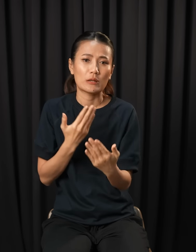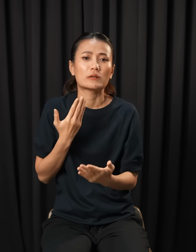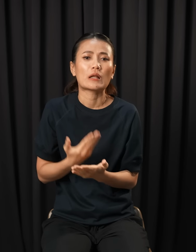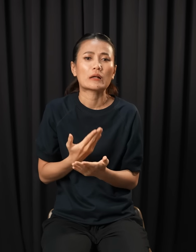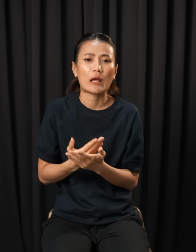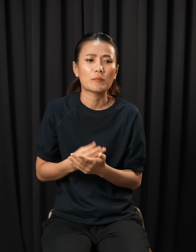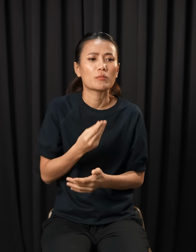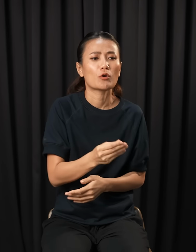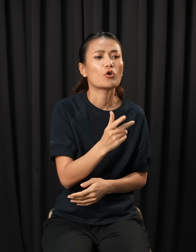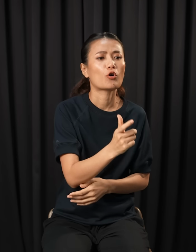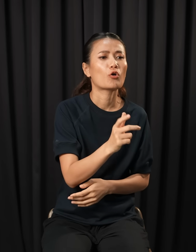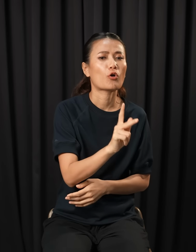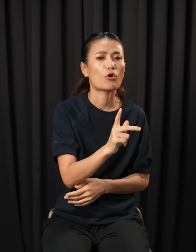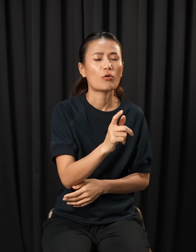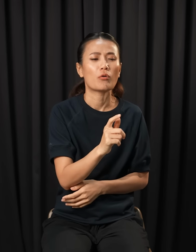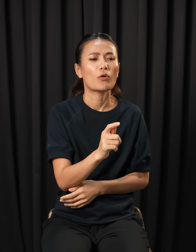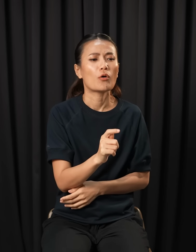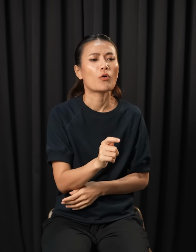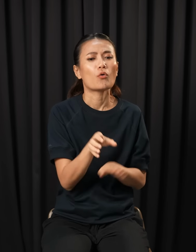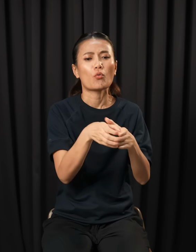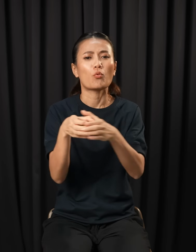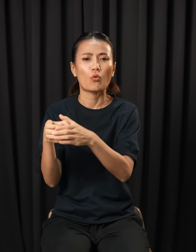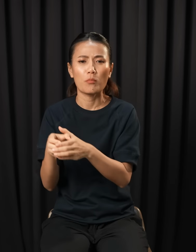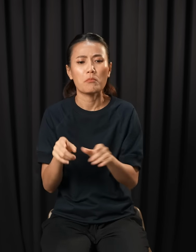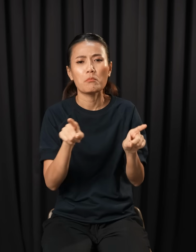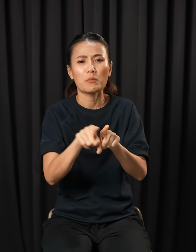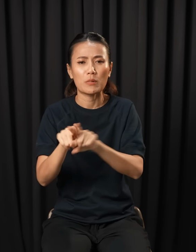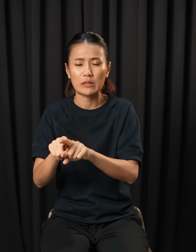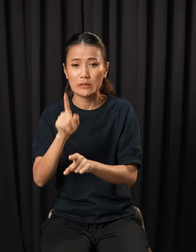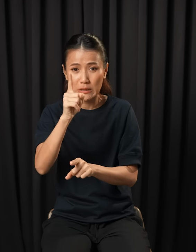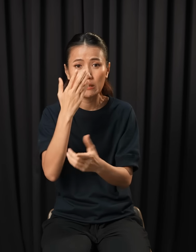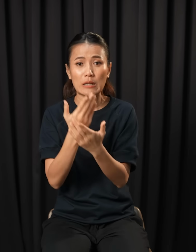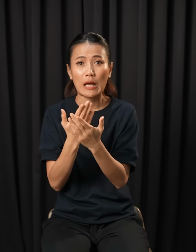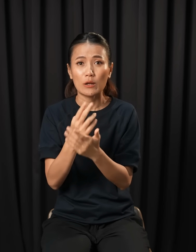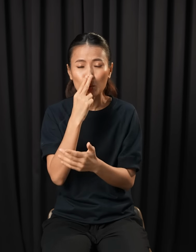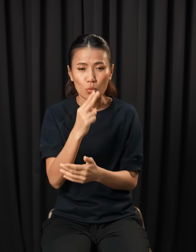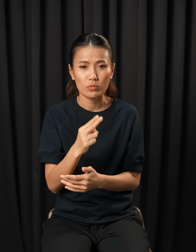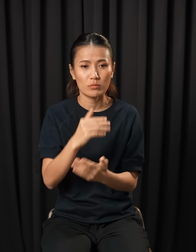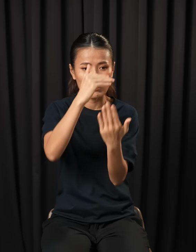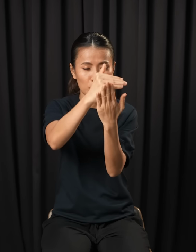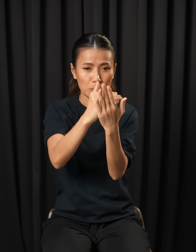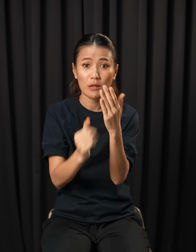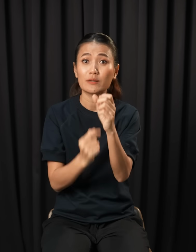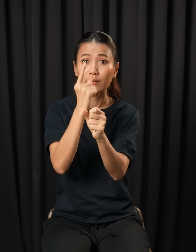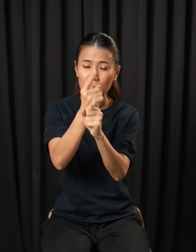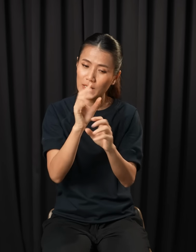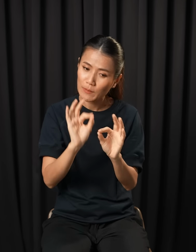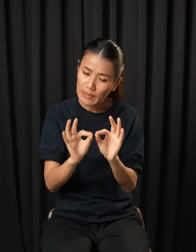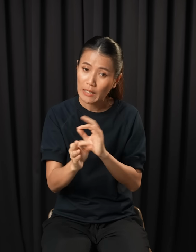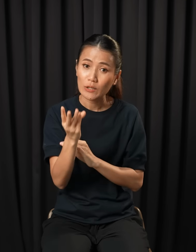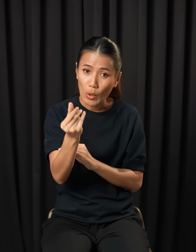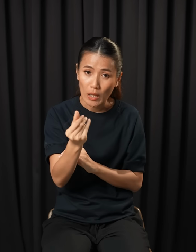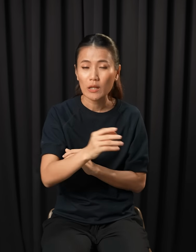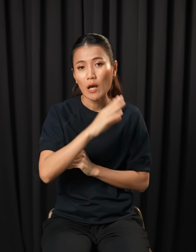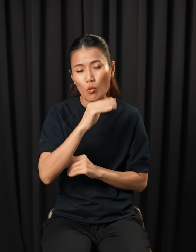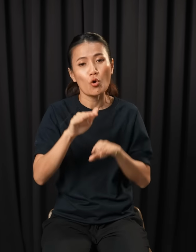าต้องเข้าใจก่อนว่าตัวเลขพวกนั้นเนี่ยบางทีมันจะมีเบี้ยซ้ำๆอีกนะครับไปอยู่ที่กอรมน.ด้วยไปอยู่ที่สอปต.ด้วยอะไรหลายอย่าง จำนวนจริงๆแล้ว เพราะฉะนั้นจ